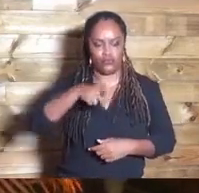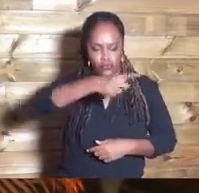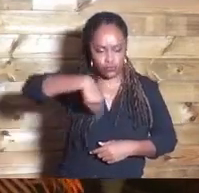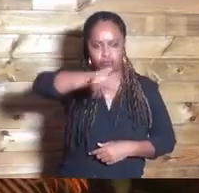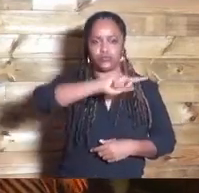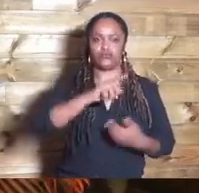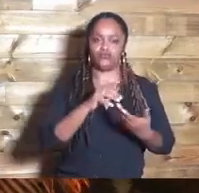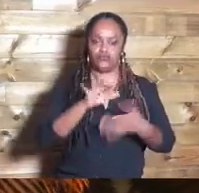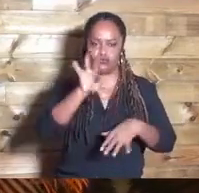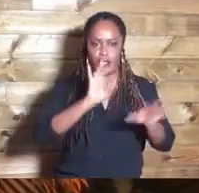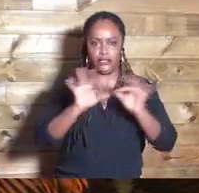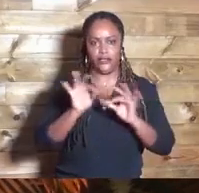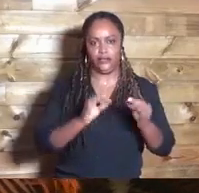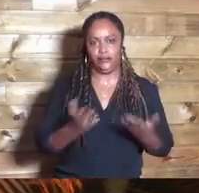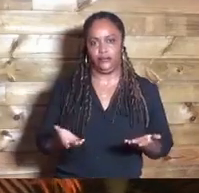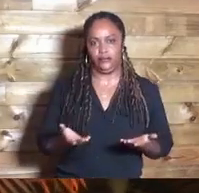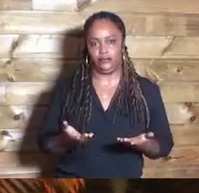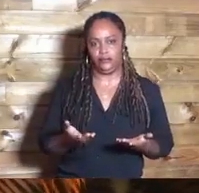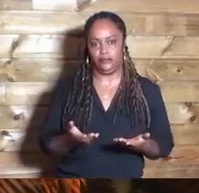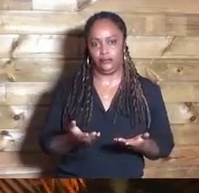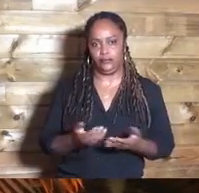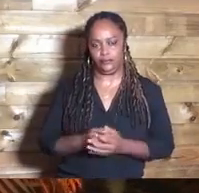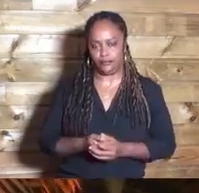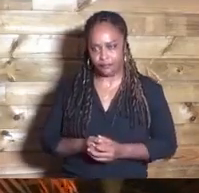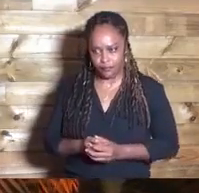le conseil régional Ayola et départemental Ayola.